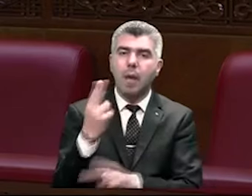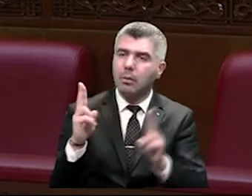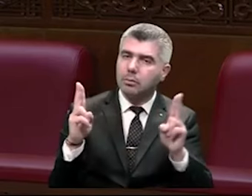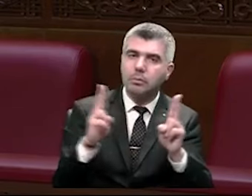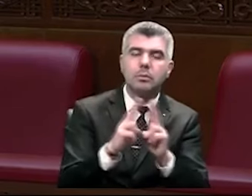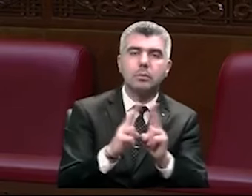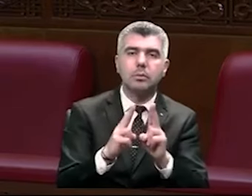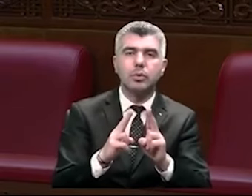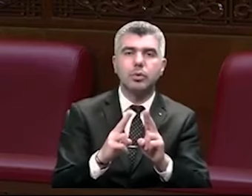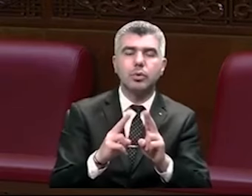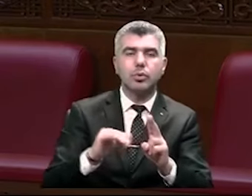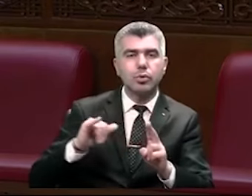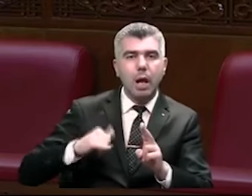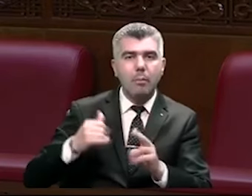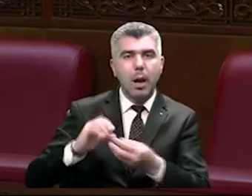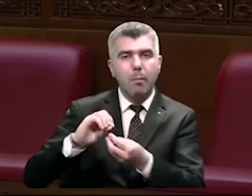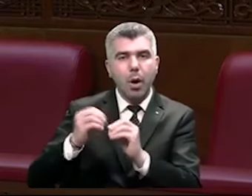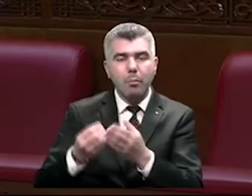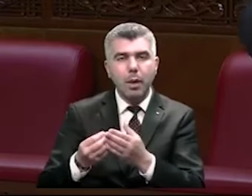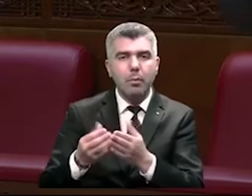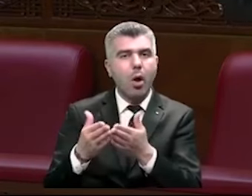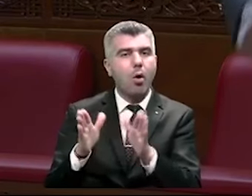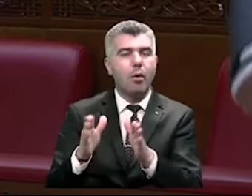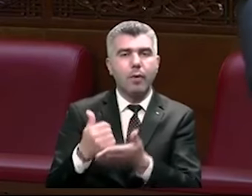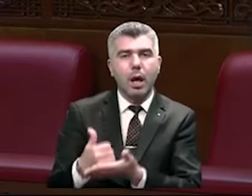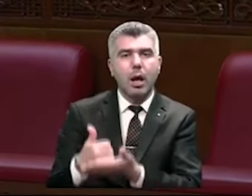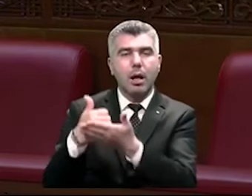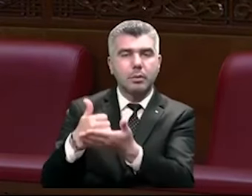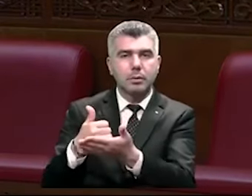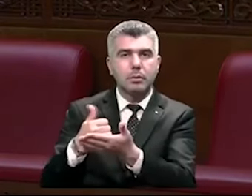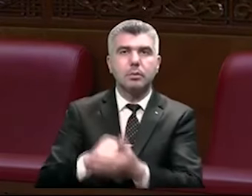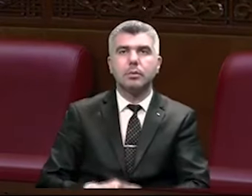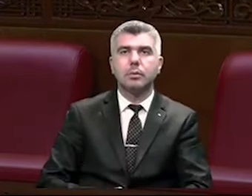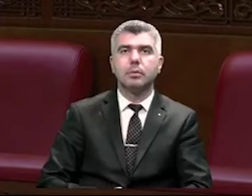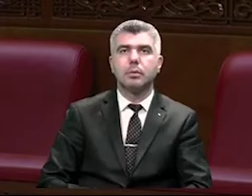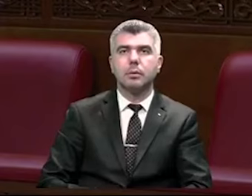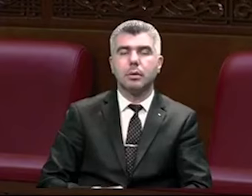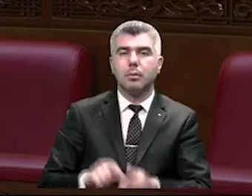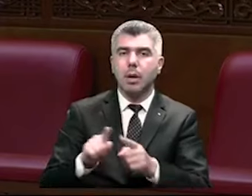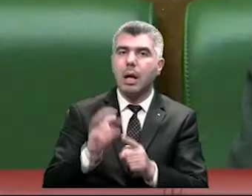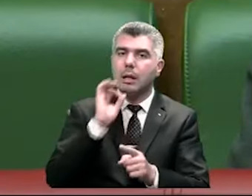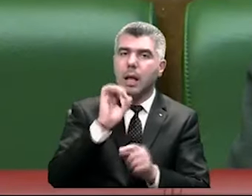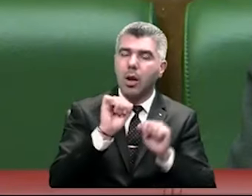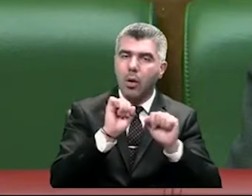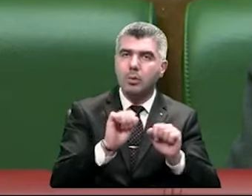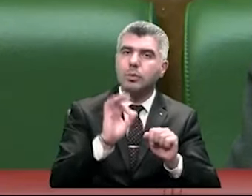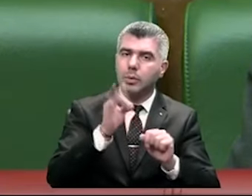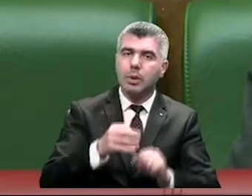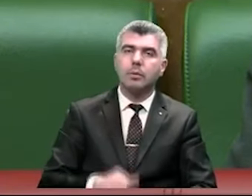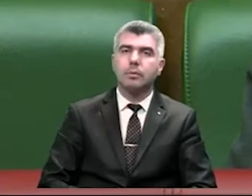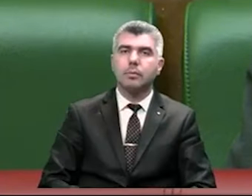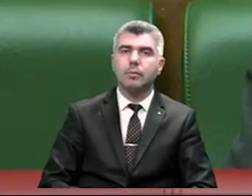جميع الشباب اللي عنده شي مشكل نحلوه اللي يقدروا عليه يحلوه يعني محليا مرحبا